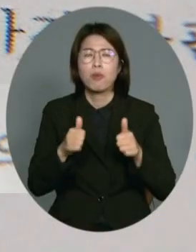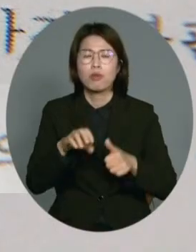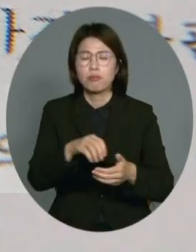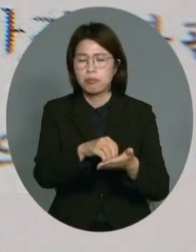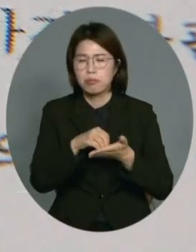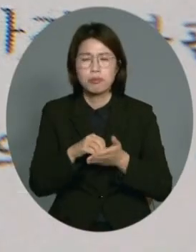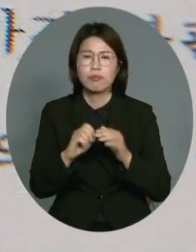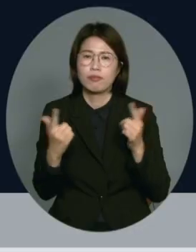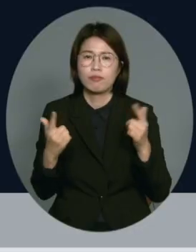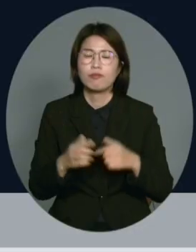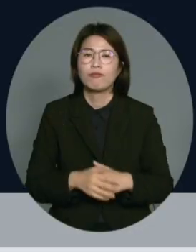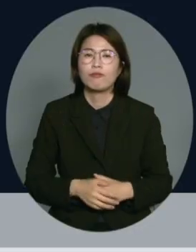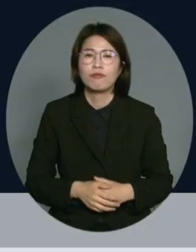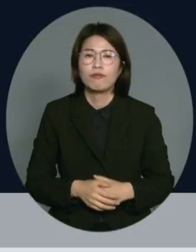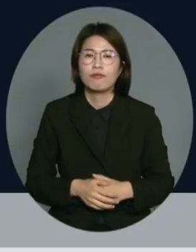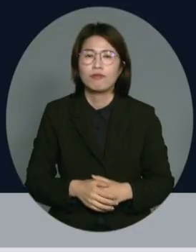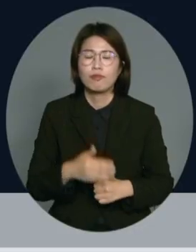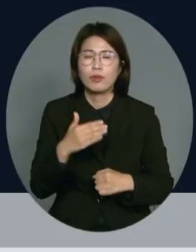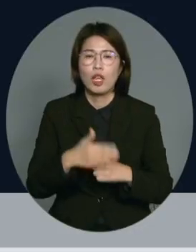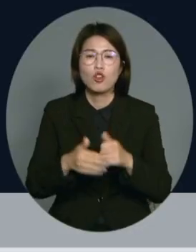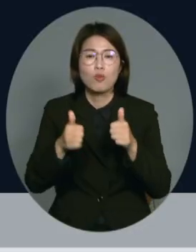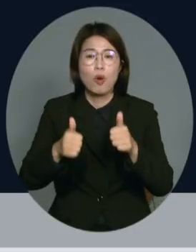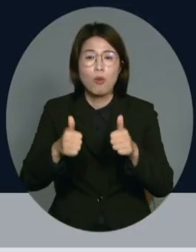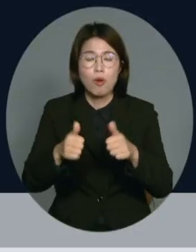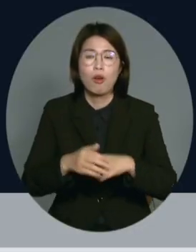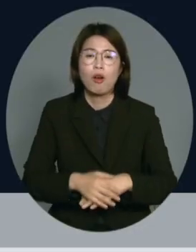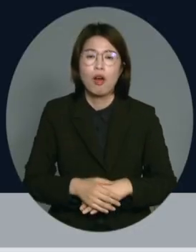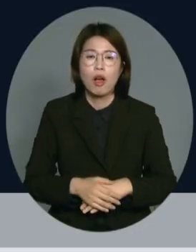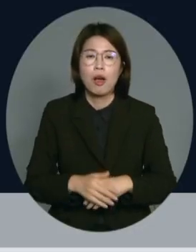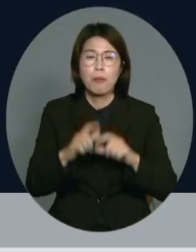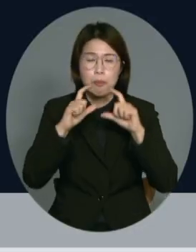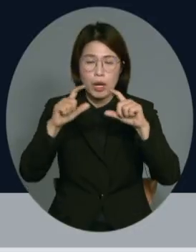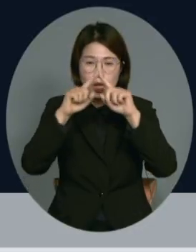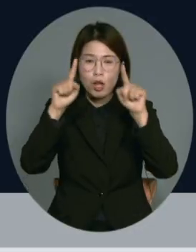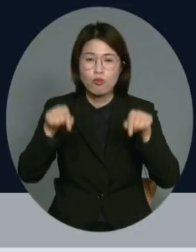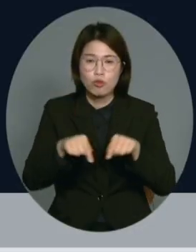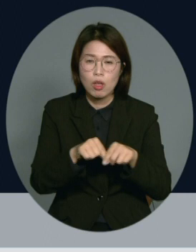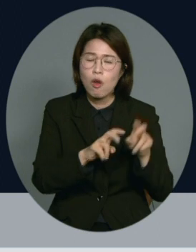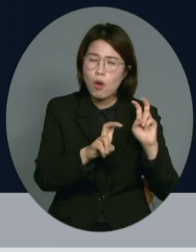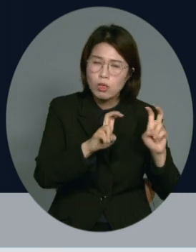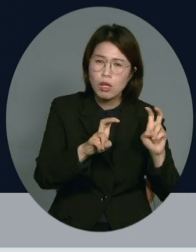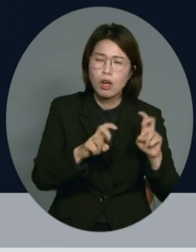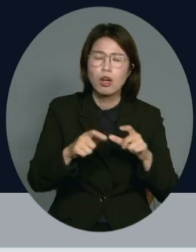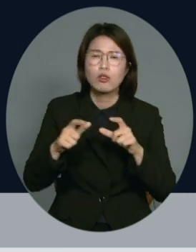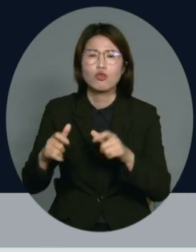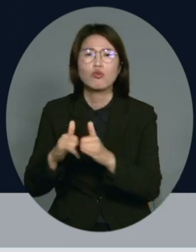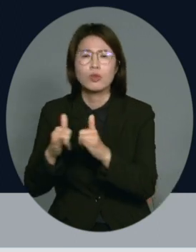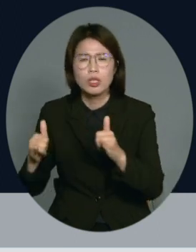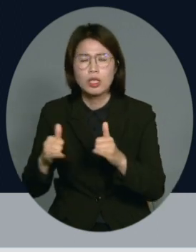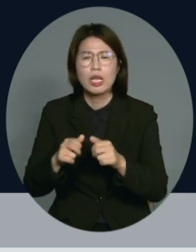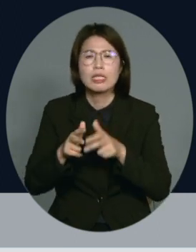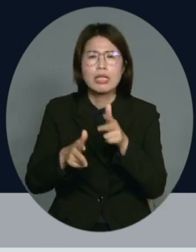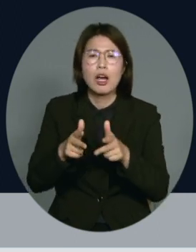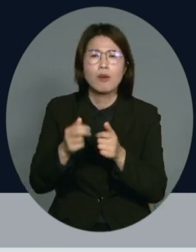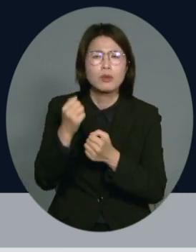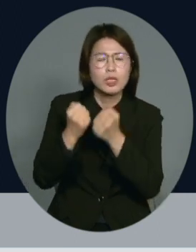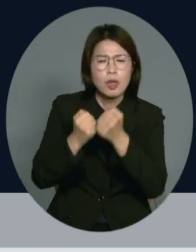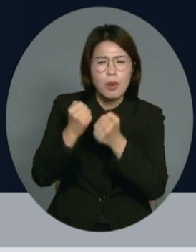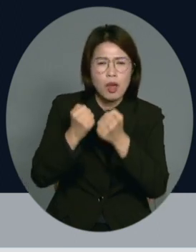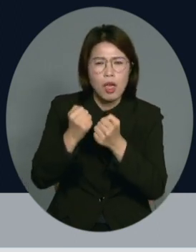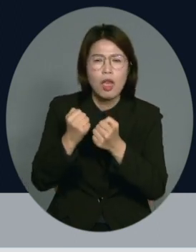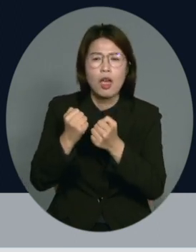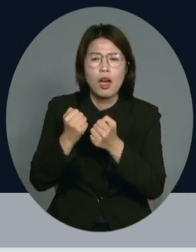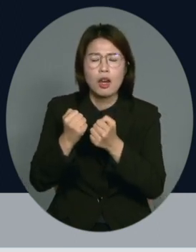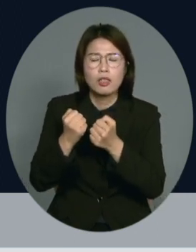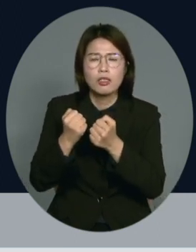받아들이지 않았습니다 대구지법 행정부는 판결문에 업체가 주민을 대상으로 사업 설명회를 개최하는 등